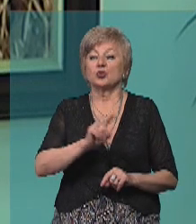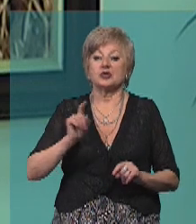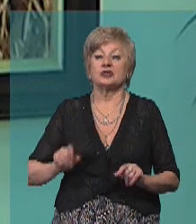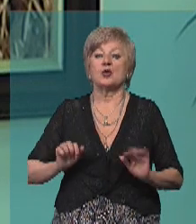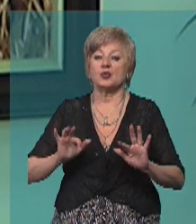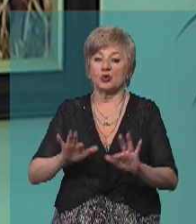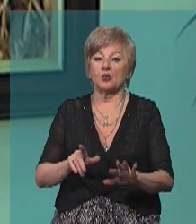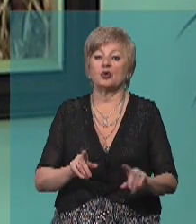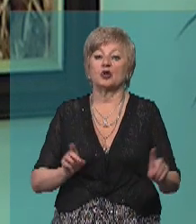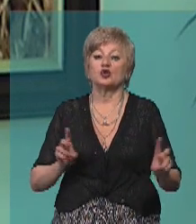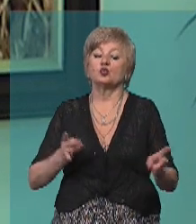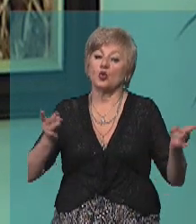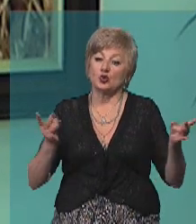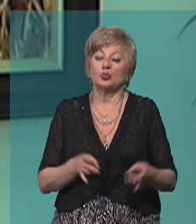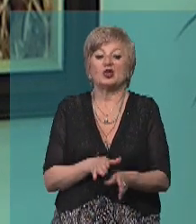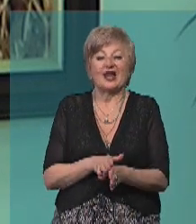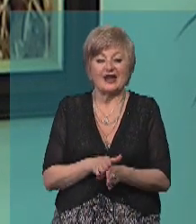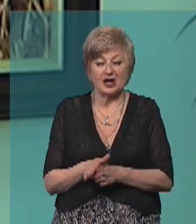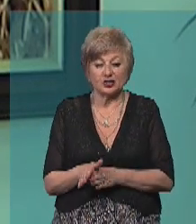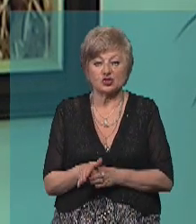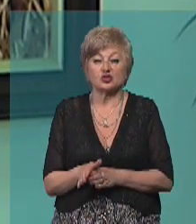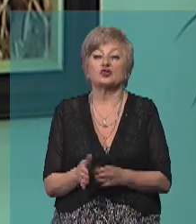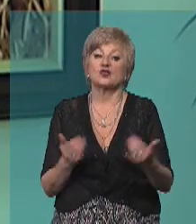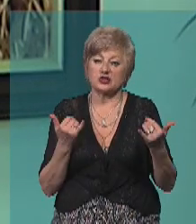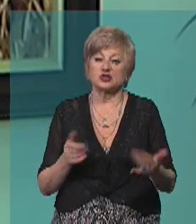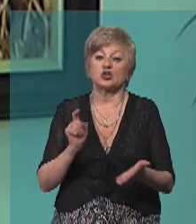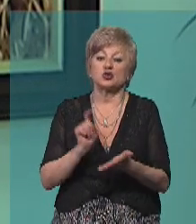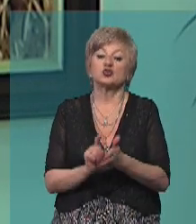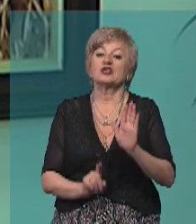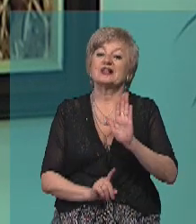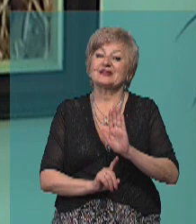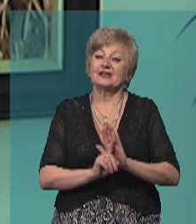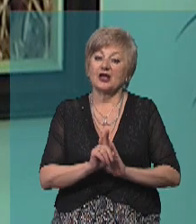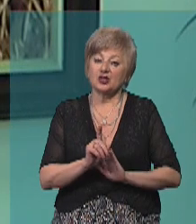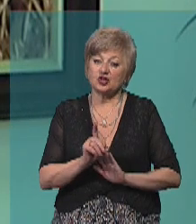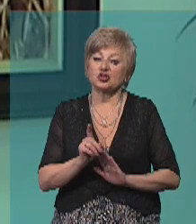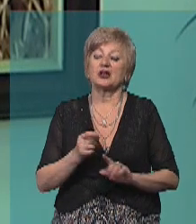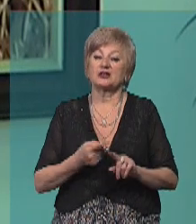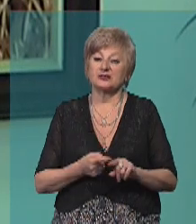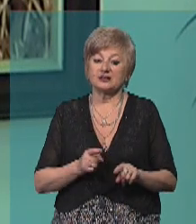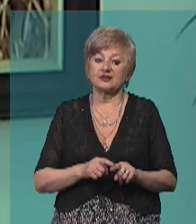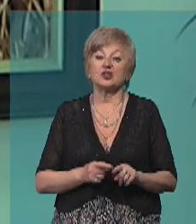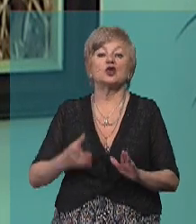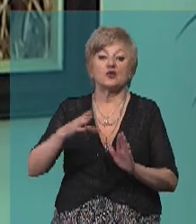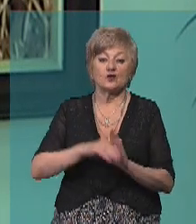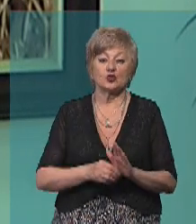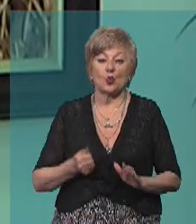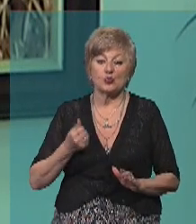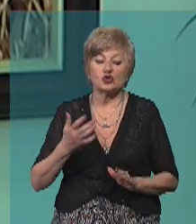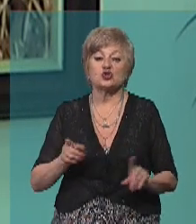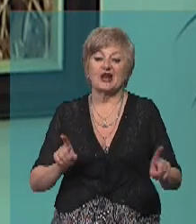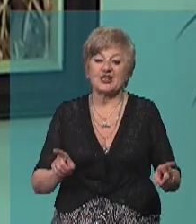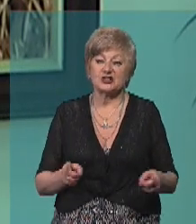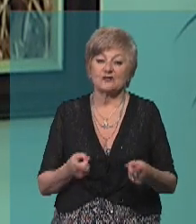які необхідно реалізовувати вже зараз, ми повинні розпочинати цю роботу. В тому числі і для